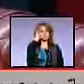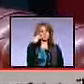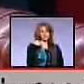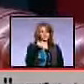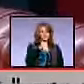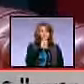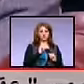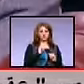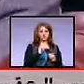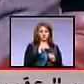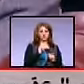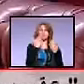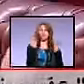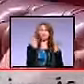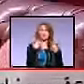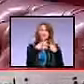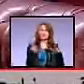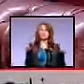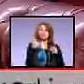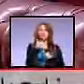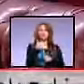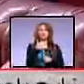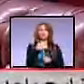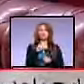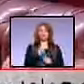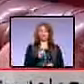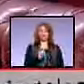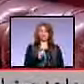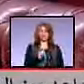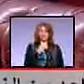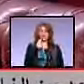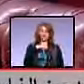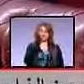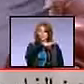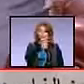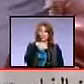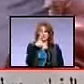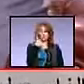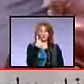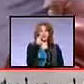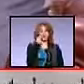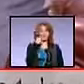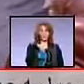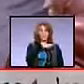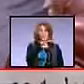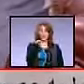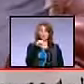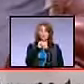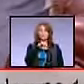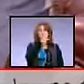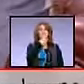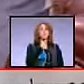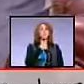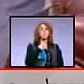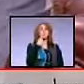لك في قناه الحياه، او نبقى كلنا واحد من الناس، يعني مفيش حد واحد من الناس، نبقى كلنا واحد من الناس. بس انت الحقيقه واحد من الناس اللي الناس بيحبوهم،